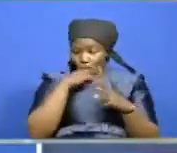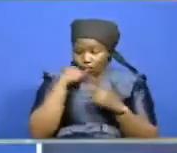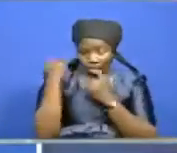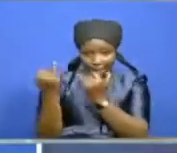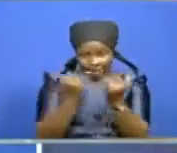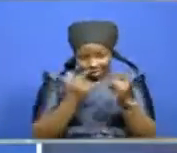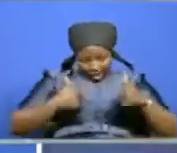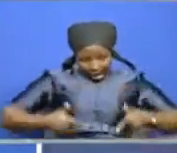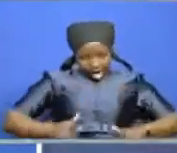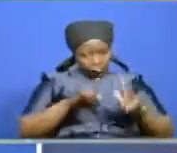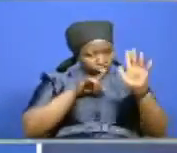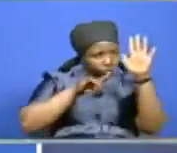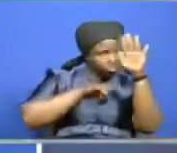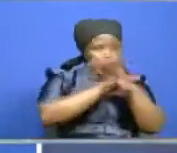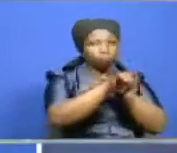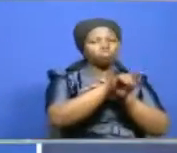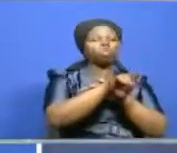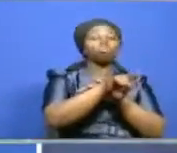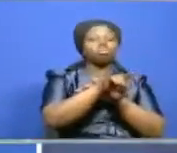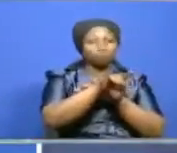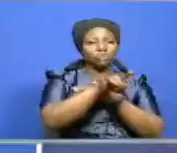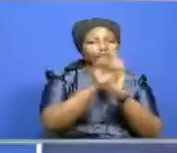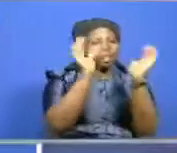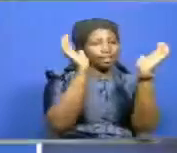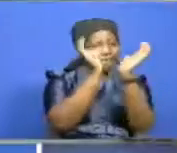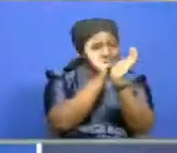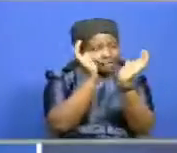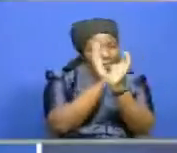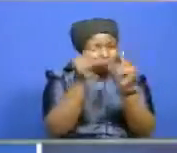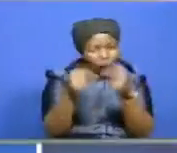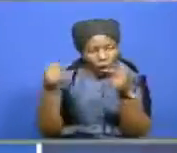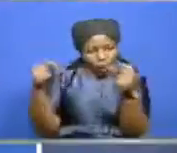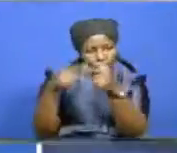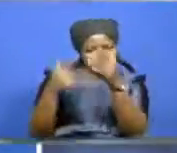huo kinyume cha miaka ya hapo awali.